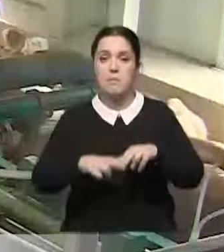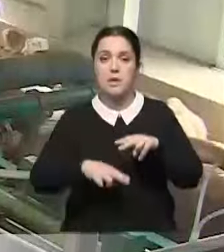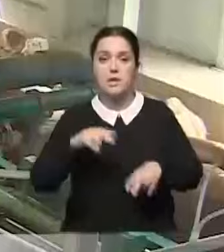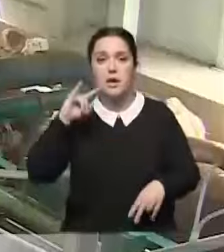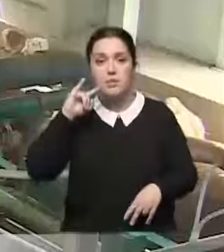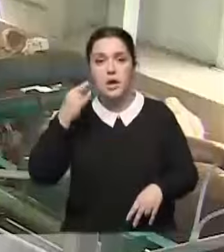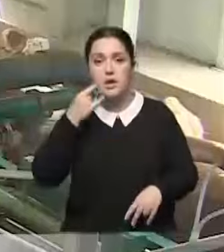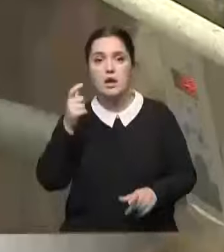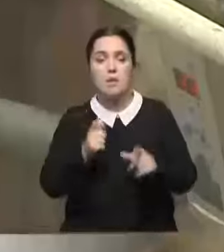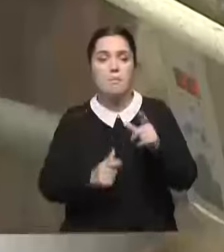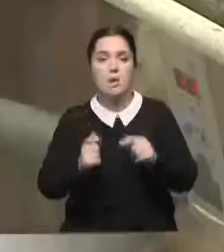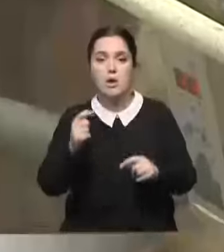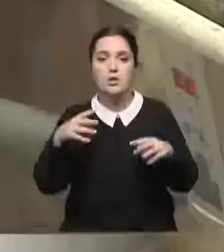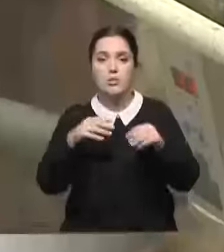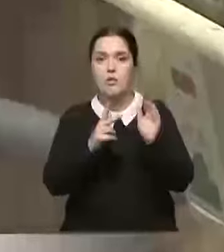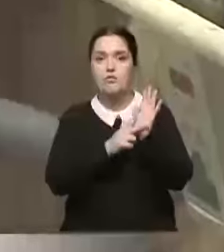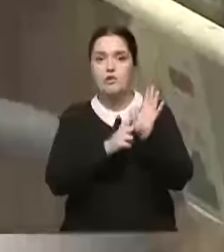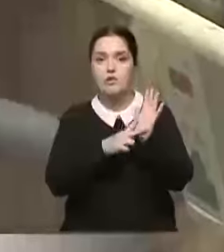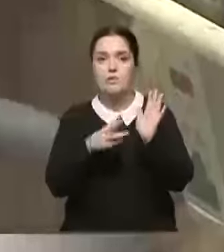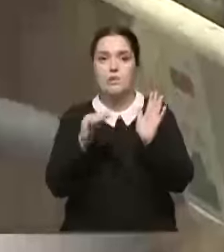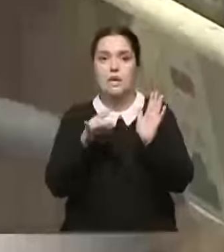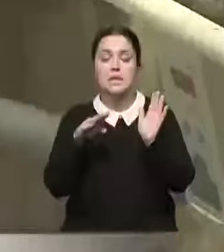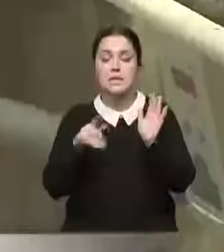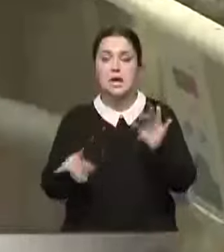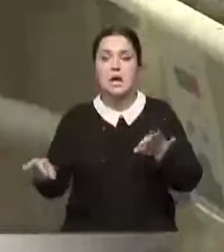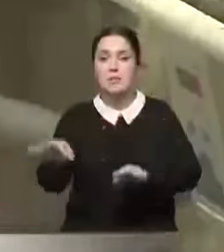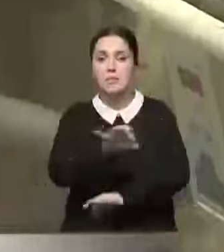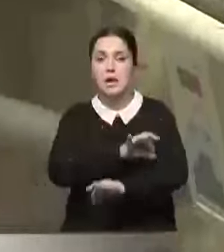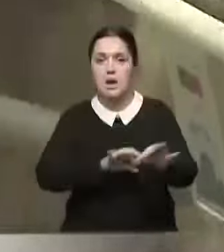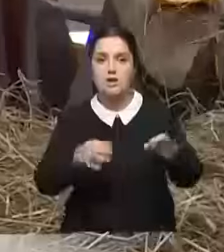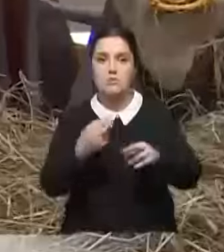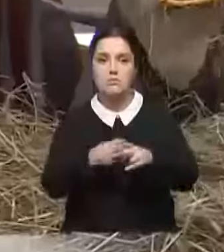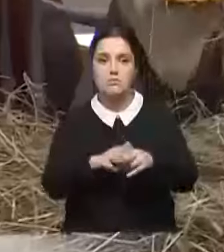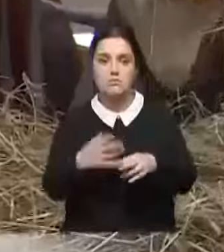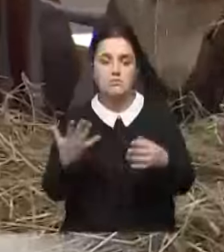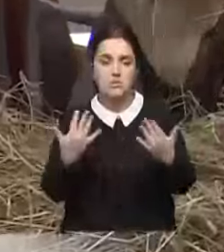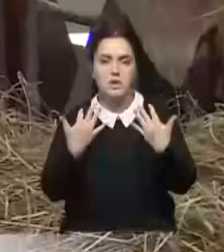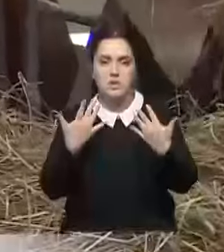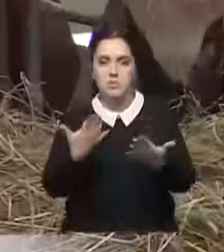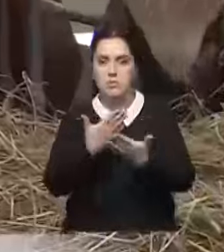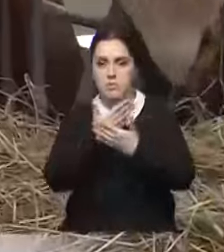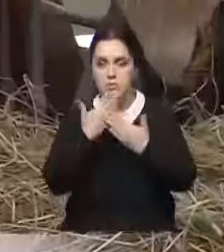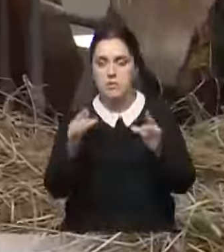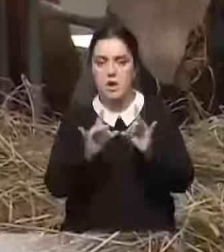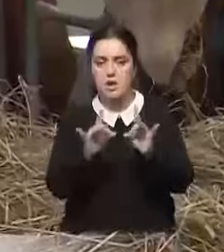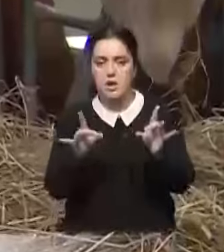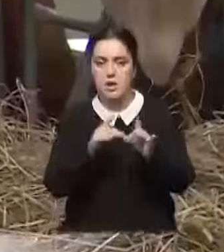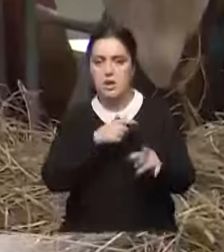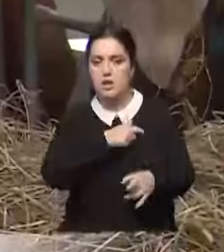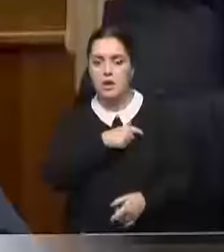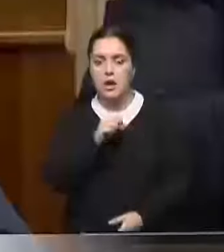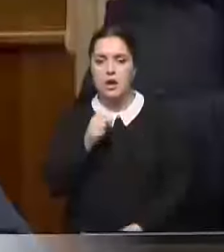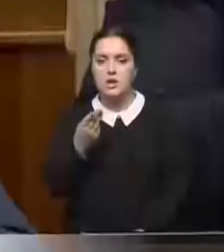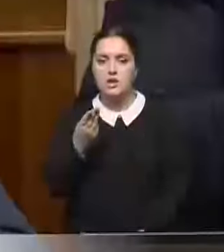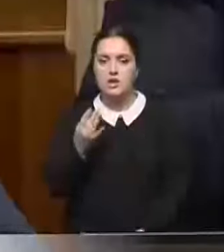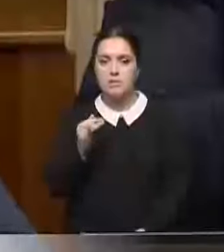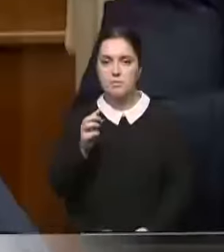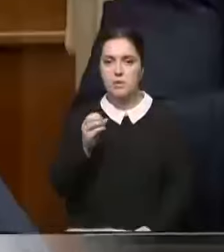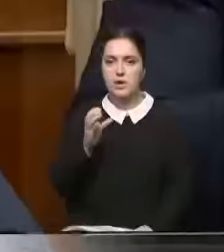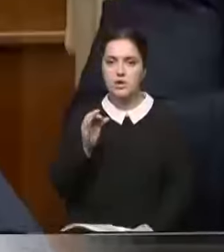Павлодарской области молочный комплекс за 8 миллиардов тенге. Проект просто оказался невостребованным, рассказал на правчасе депутат Нуржан Ашимбетов.